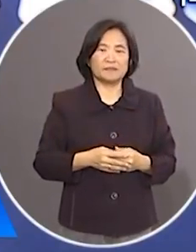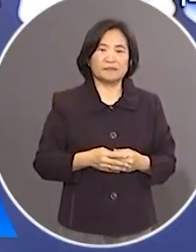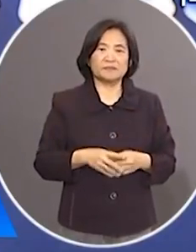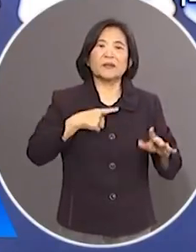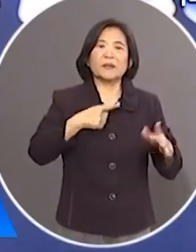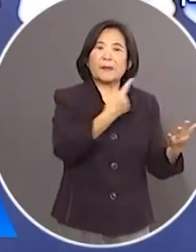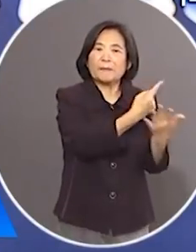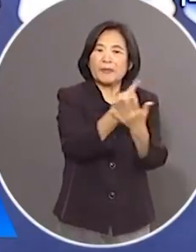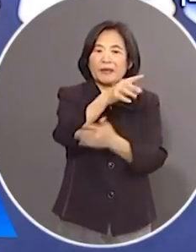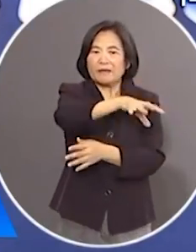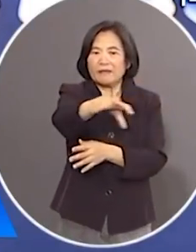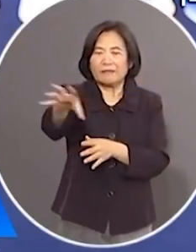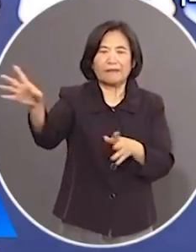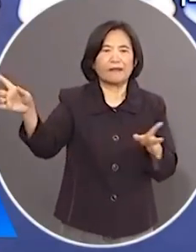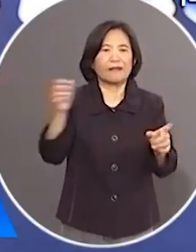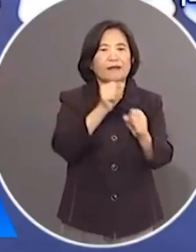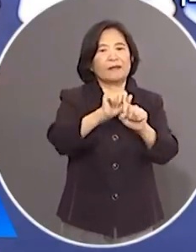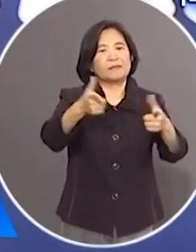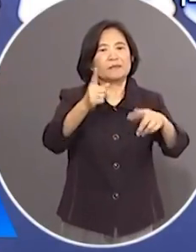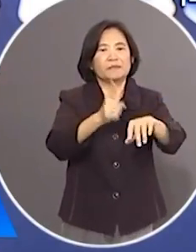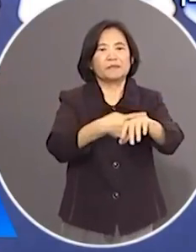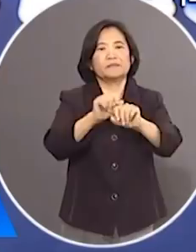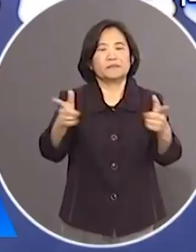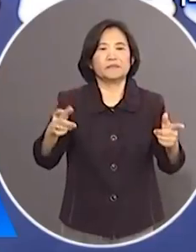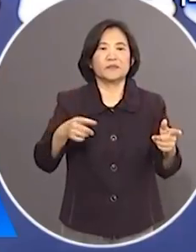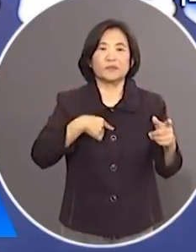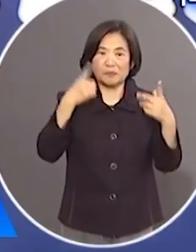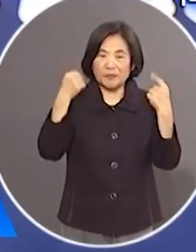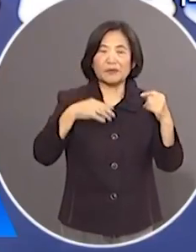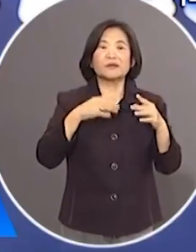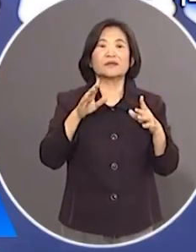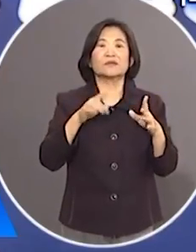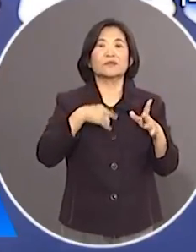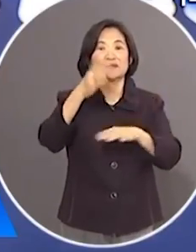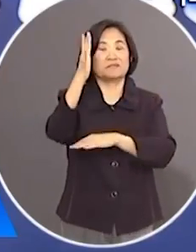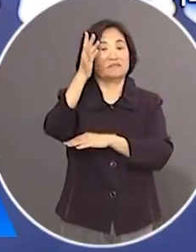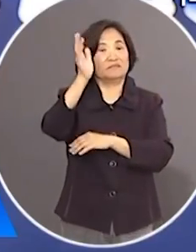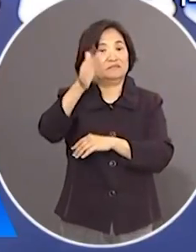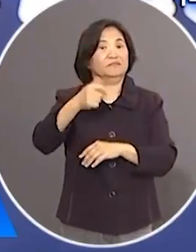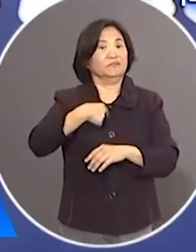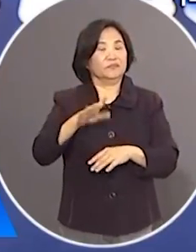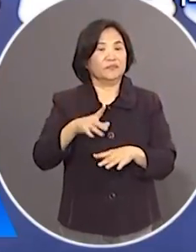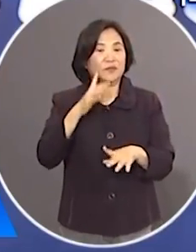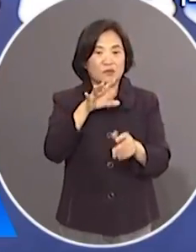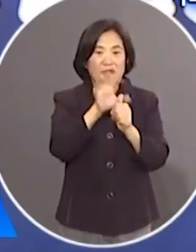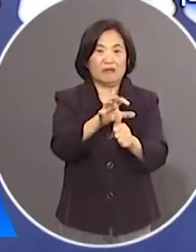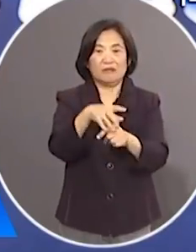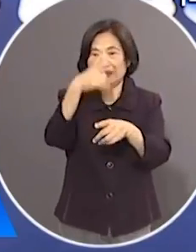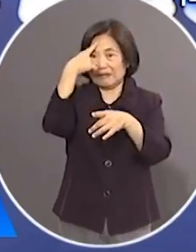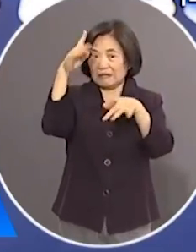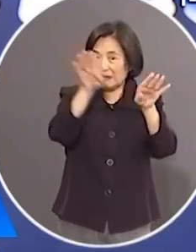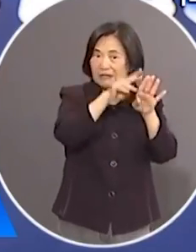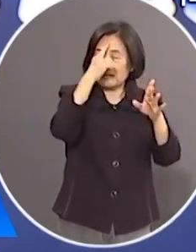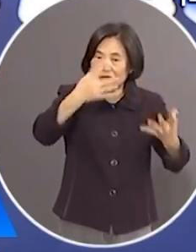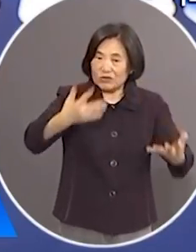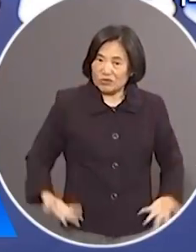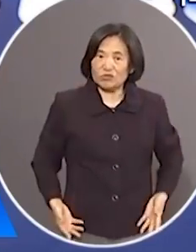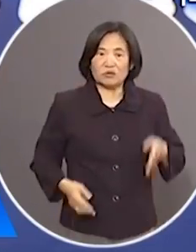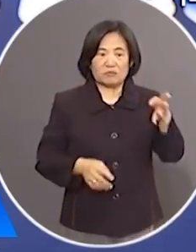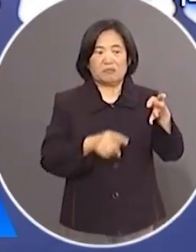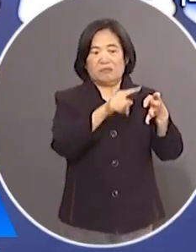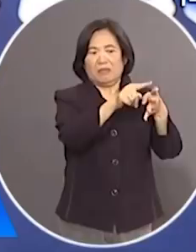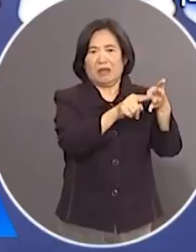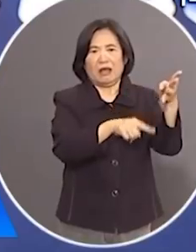各个行业都不一样。我做过地方首长，要强迫大家都一例一休，就是钳制大家的发